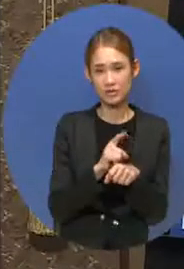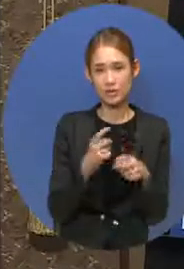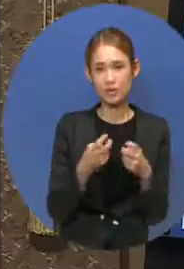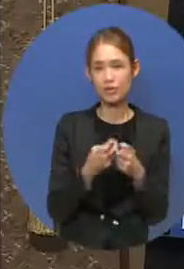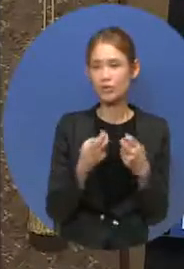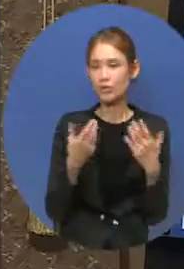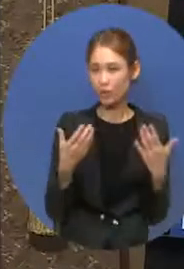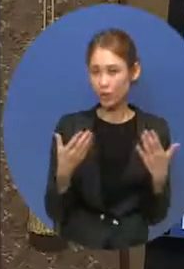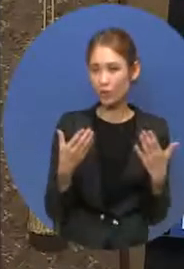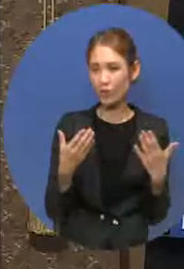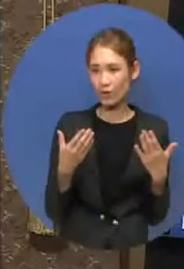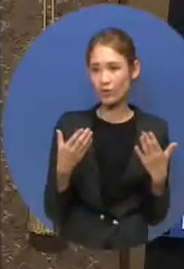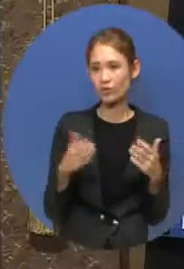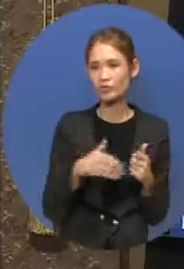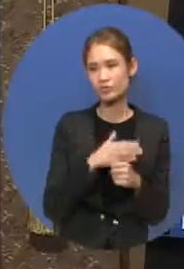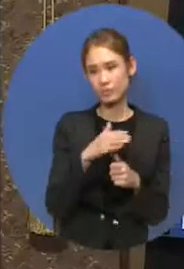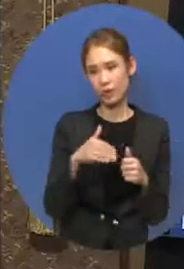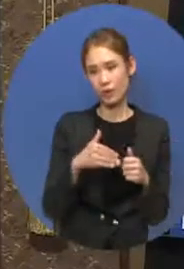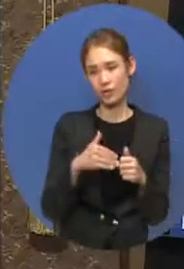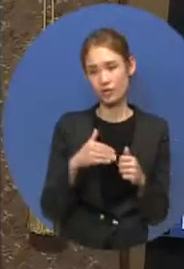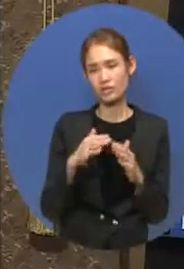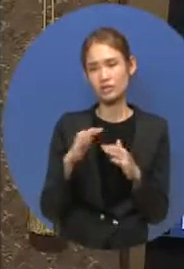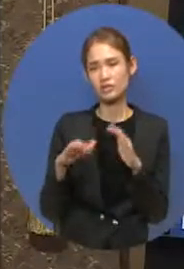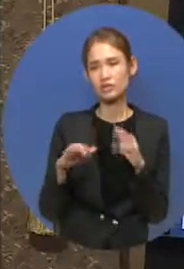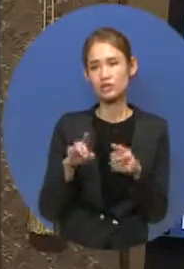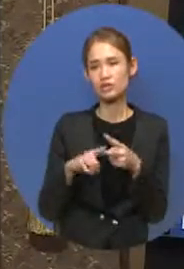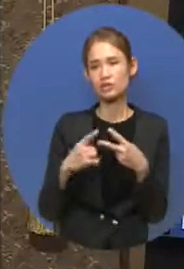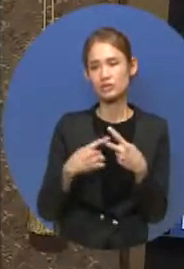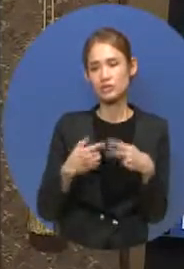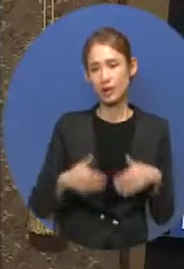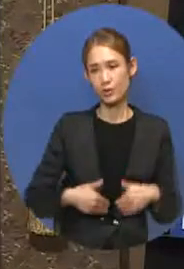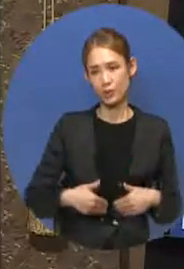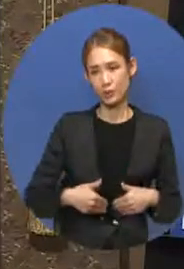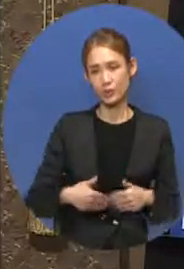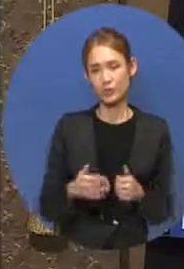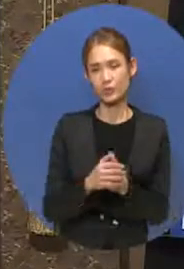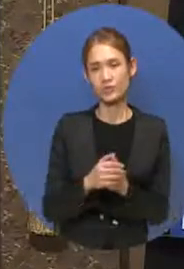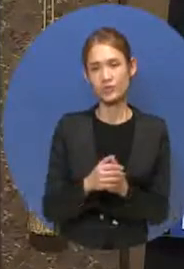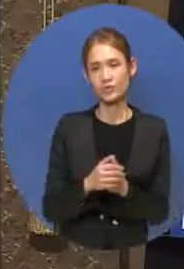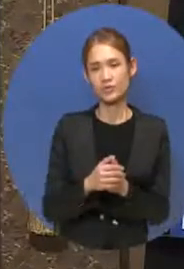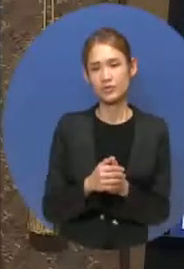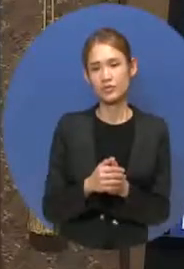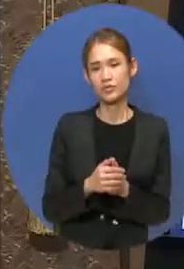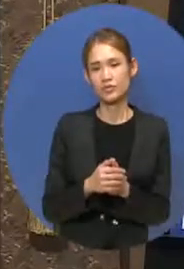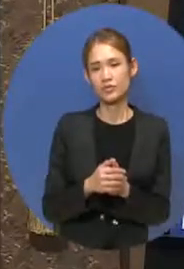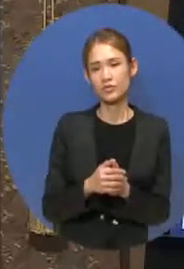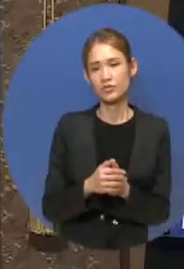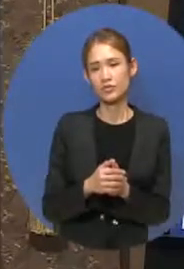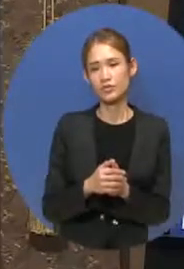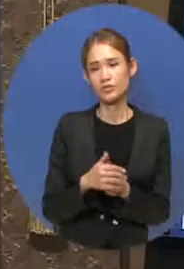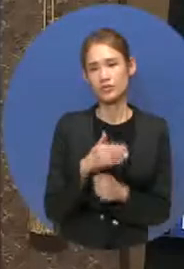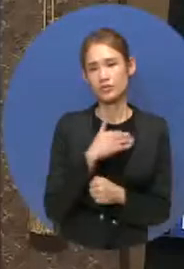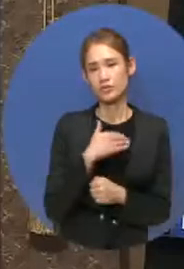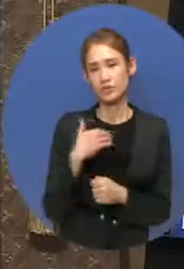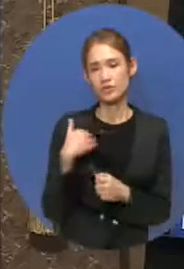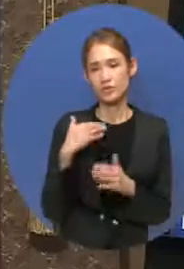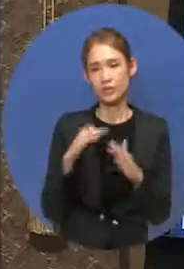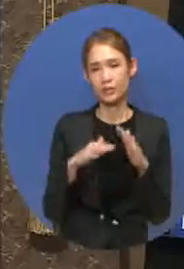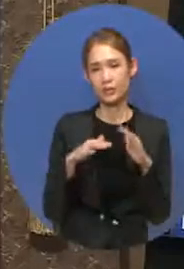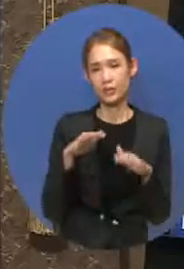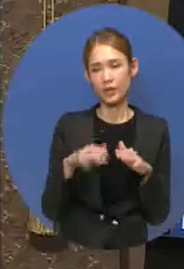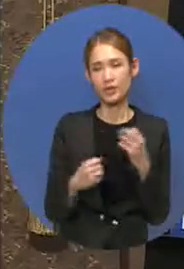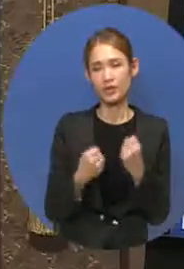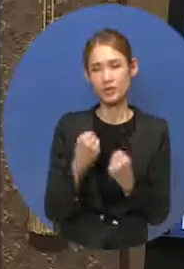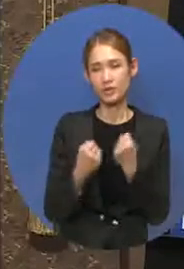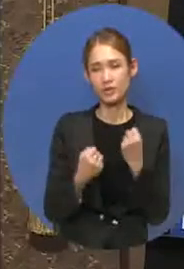특성상 어쩔 수 없이 또 이웃이 이해해 줘야 되는 부분이 있습니다. 그렇죠. 그 부분들에 대해서는 저희가 충분히